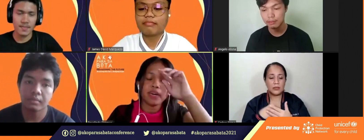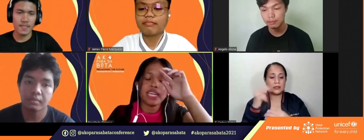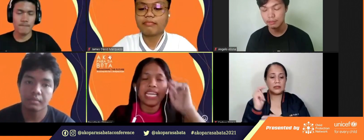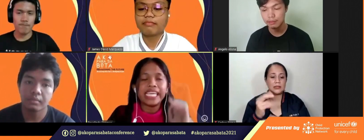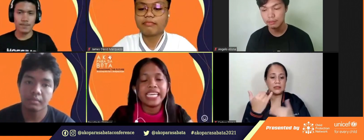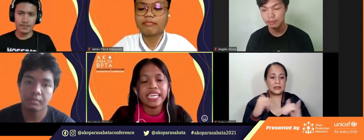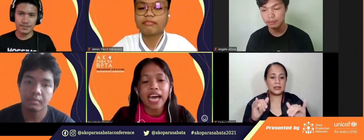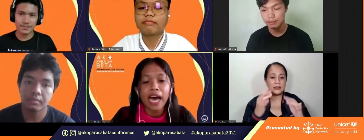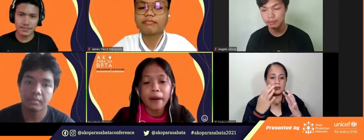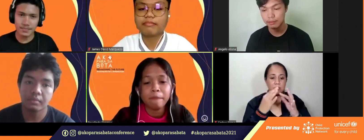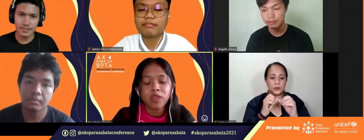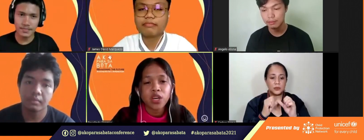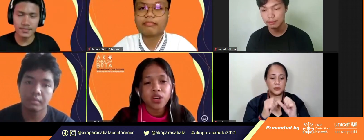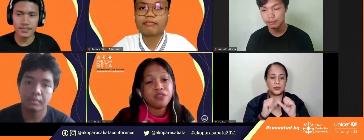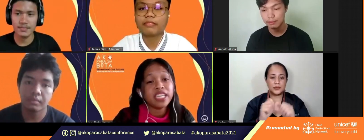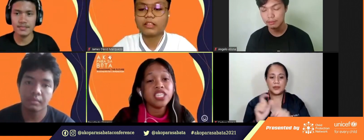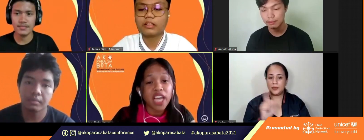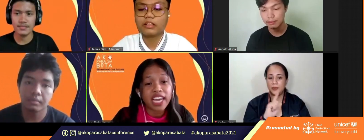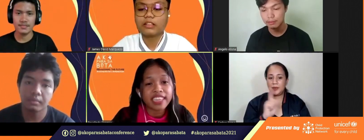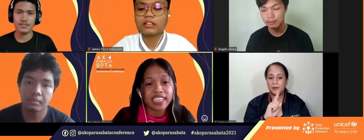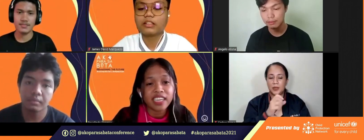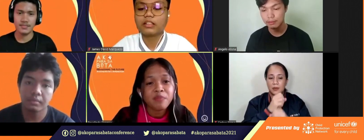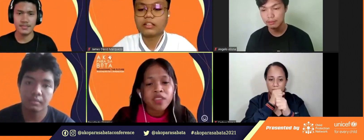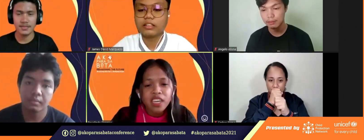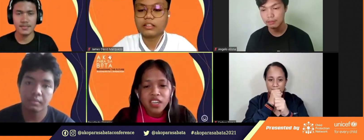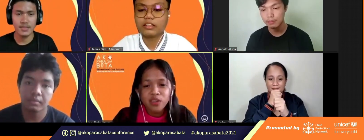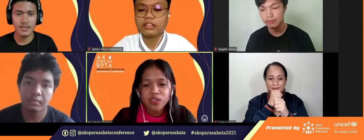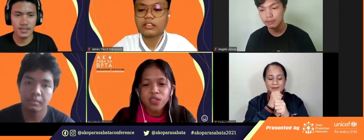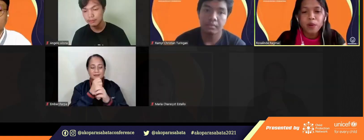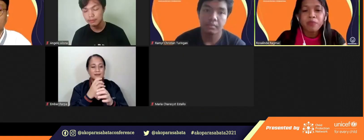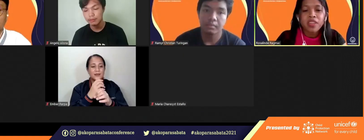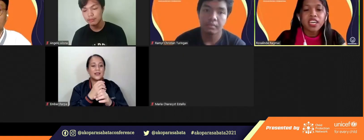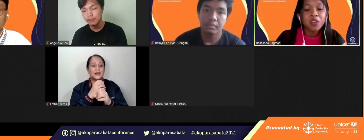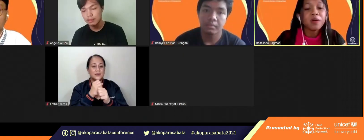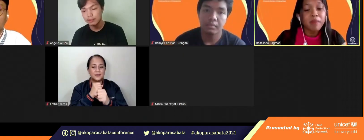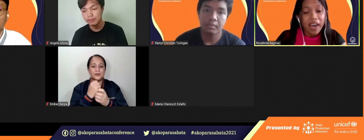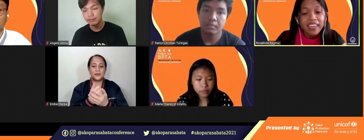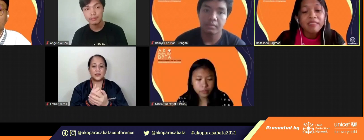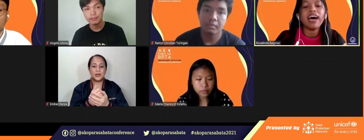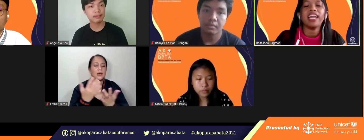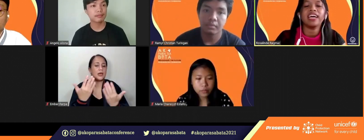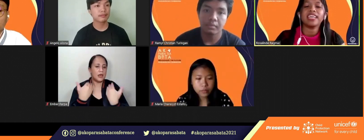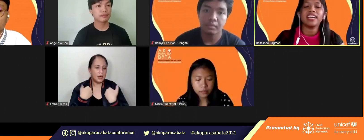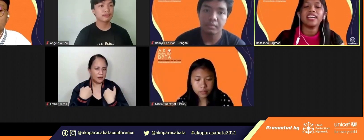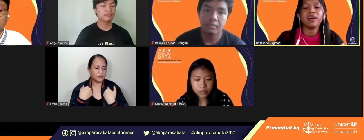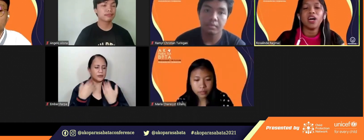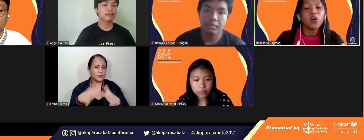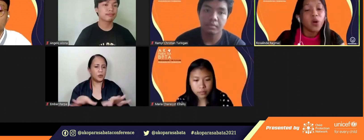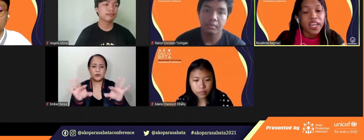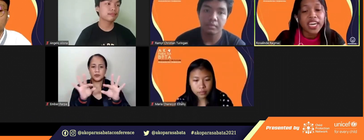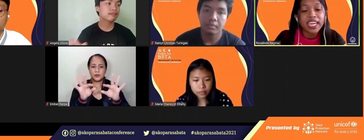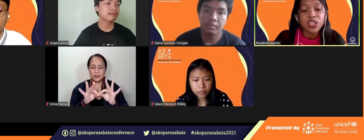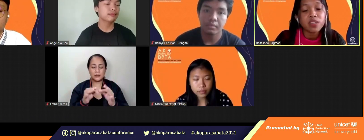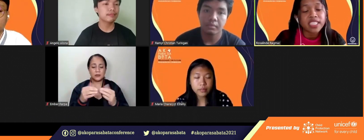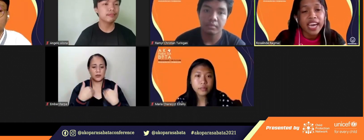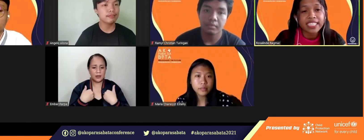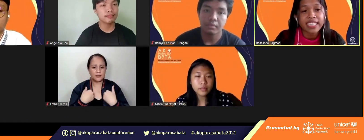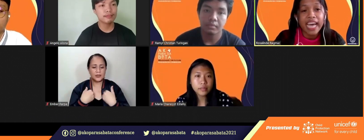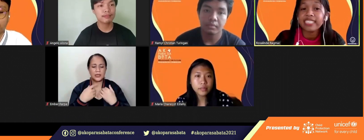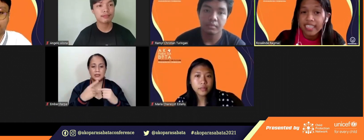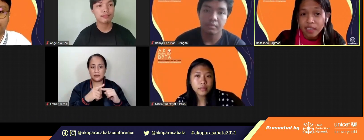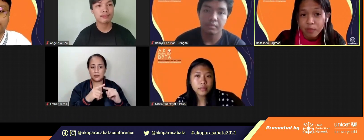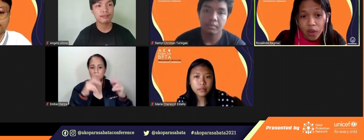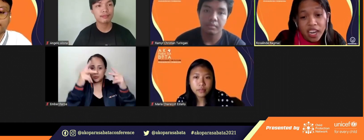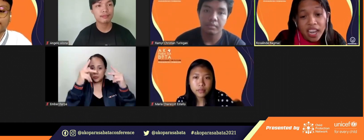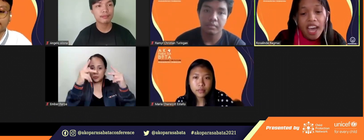din natin panatilihin ang confidentiality. So, gayon pa man, mahalaga talagang magkaroon ng ganitong sites